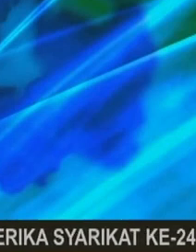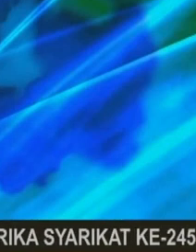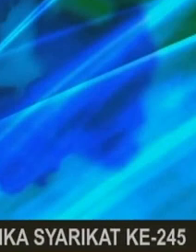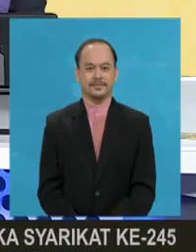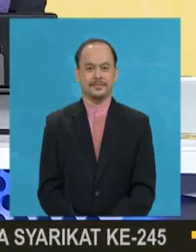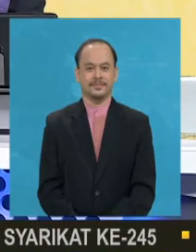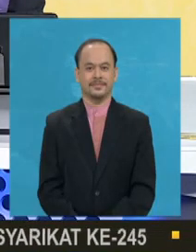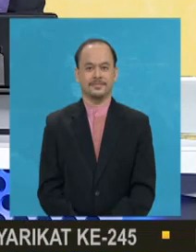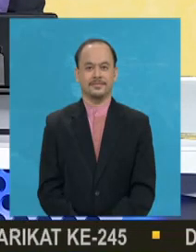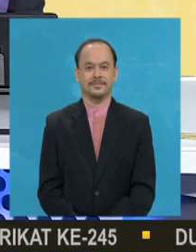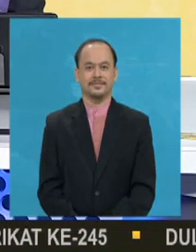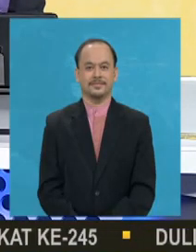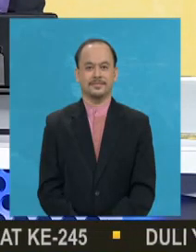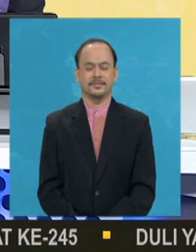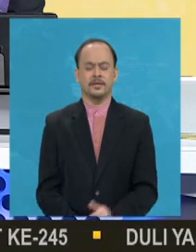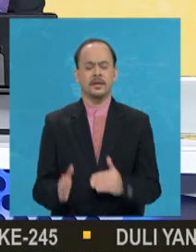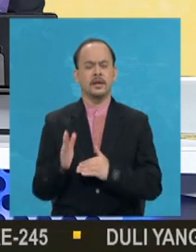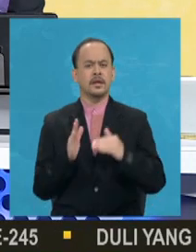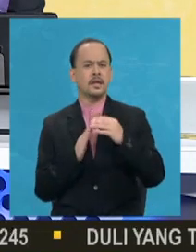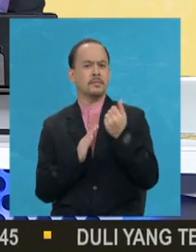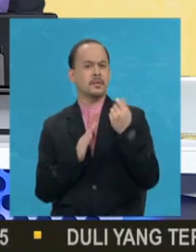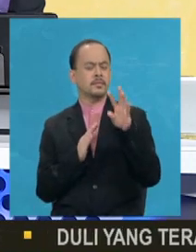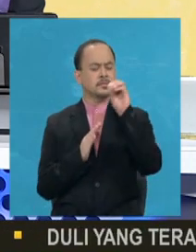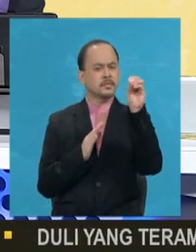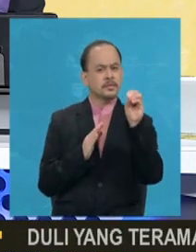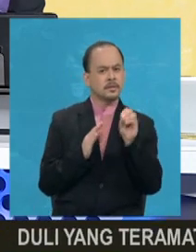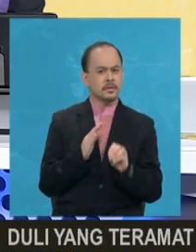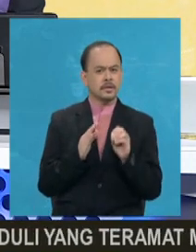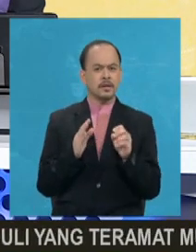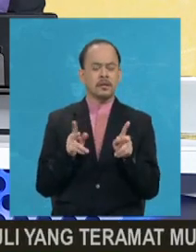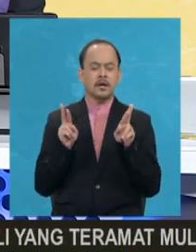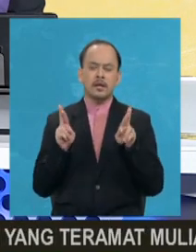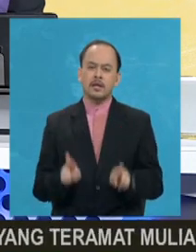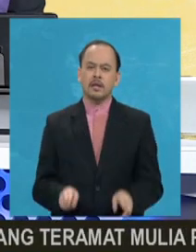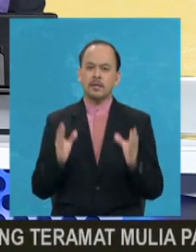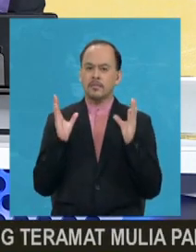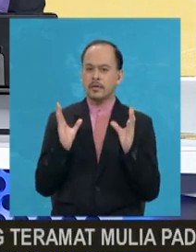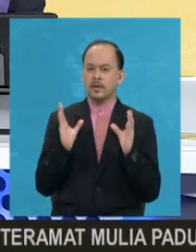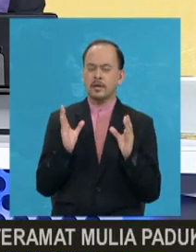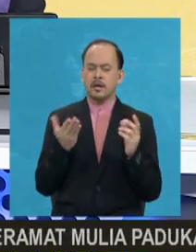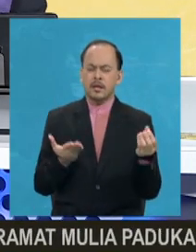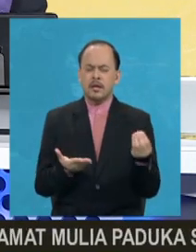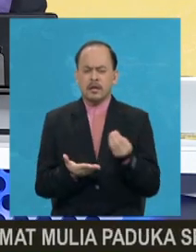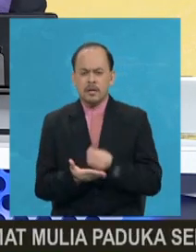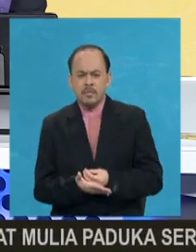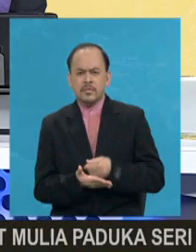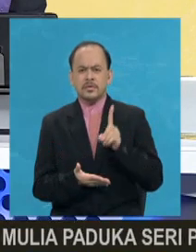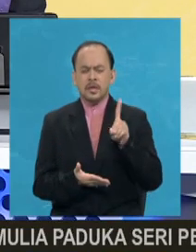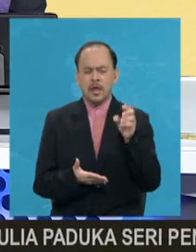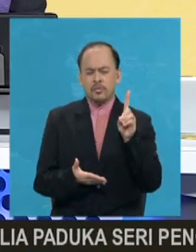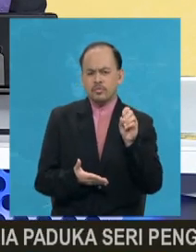ndak Hai lebih 14 protes rakyat dan penduduk negara Brunei Darussalam telah menerima sekurang-kurangnya